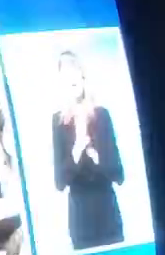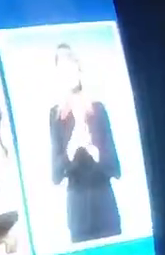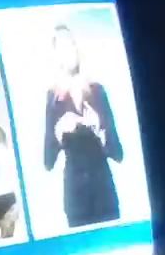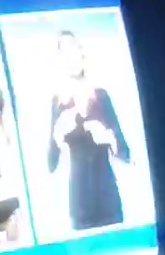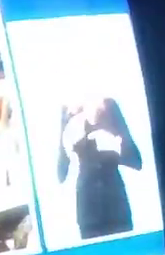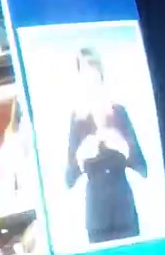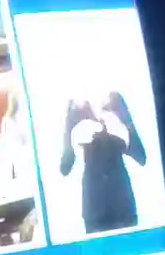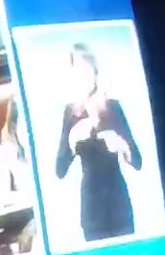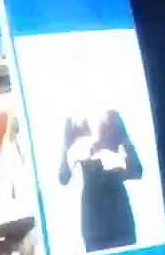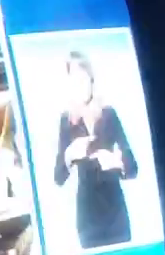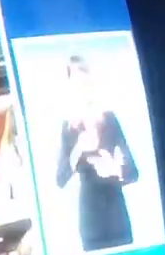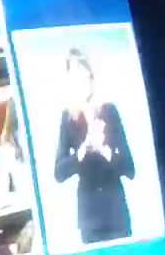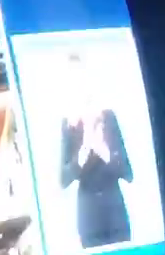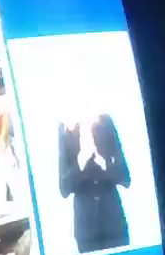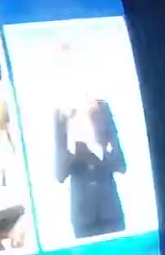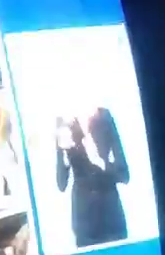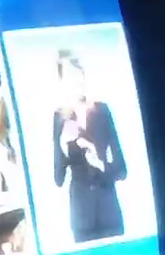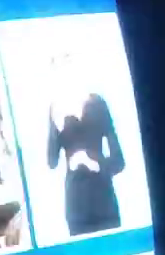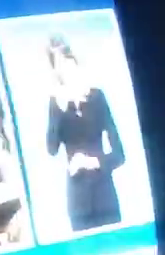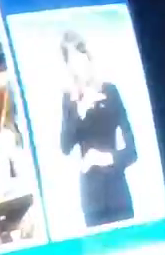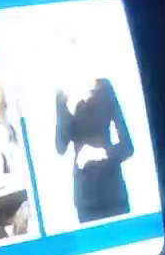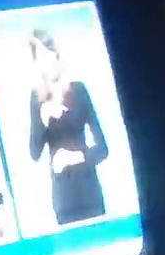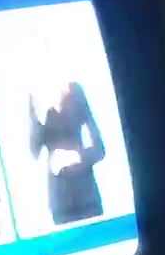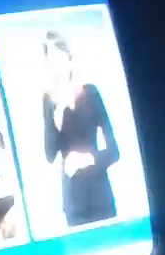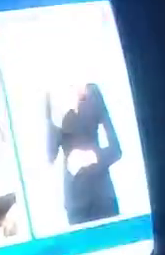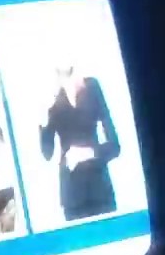generazioni. Pari generazioni.